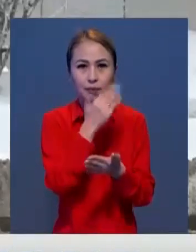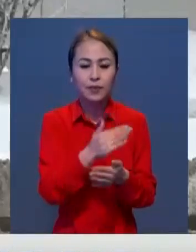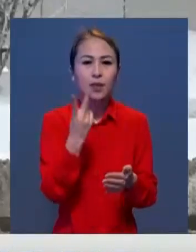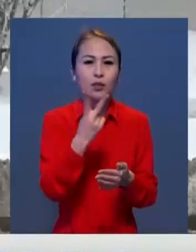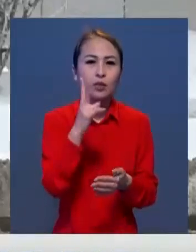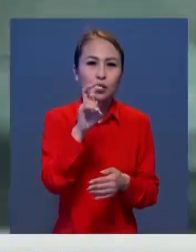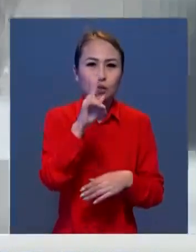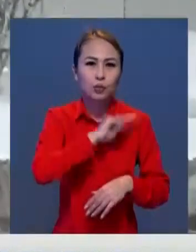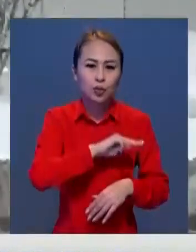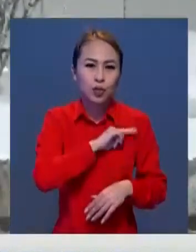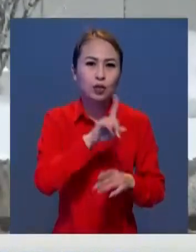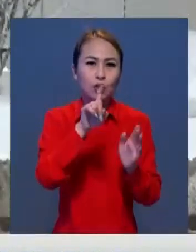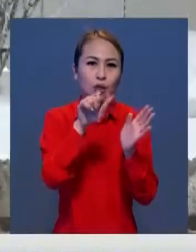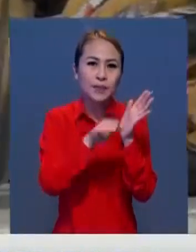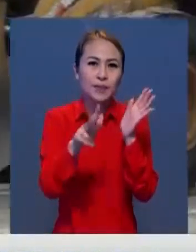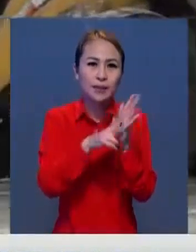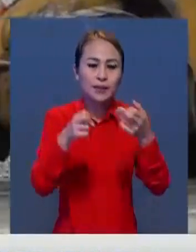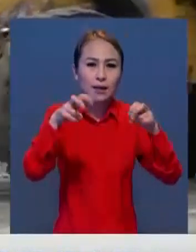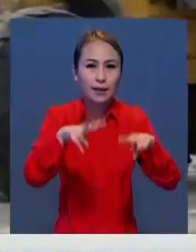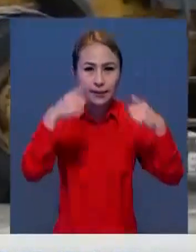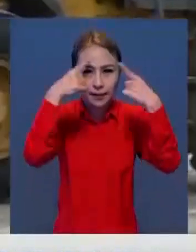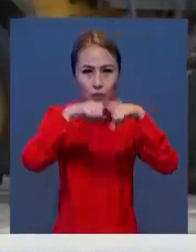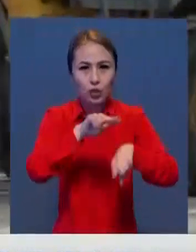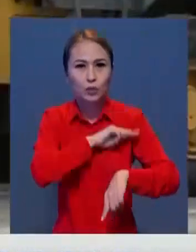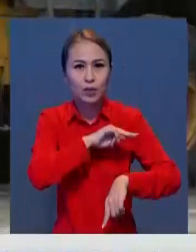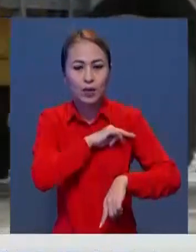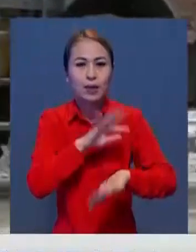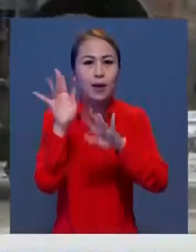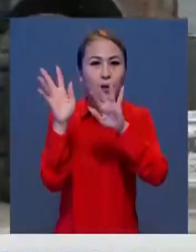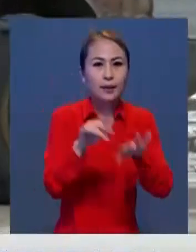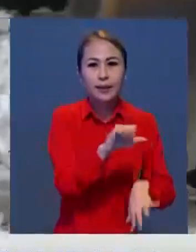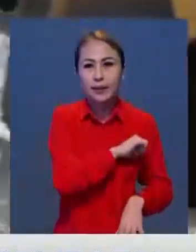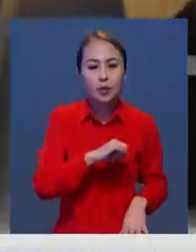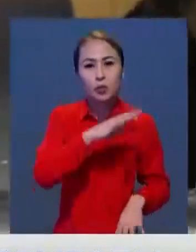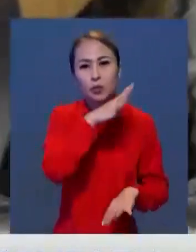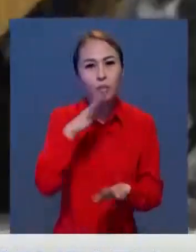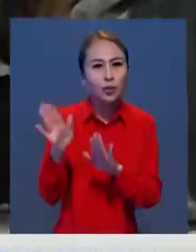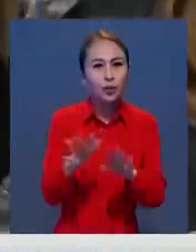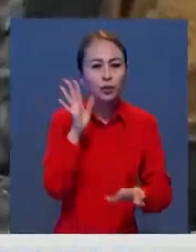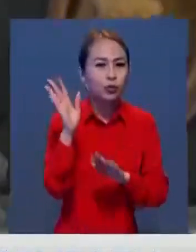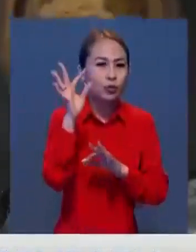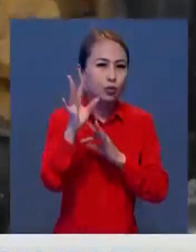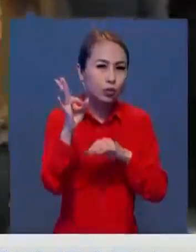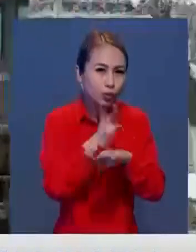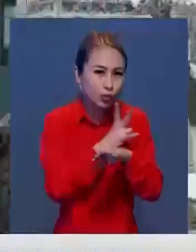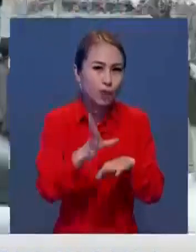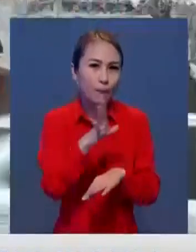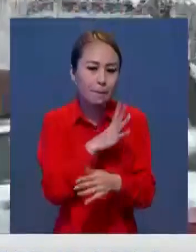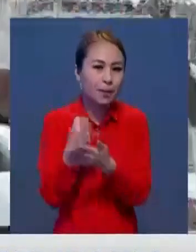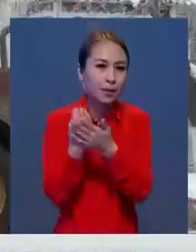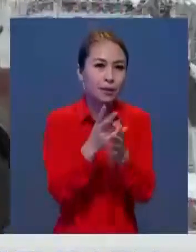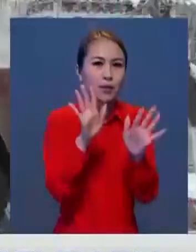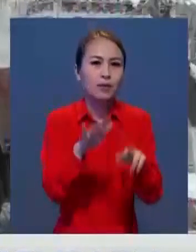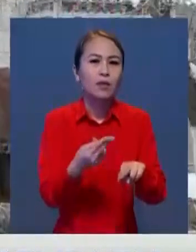Бұл іске 200-дей жұмысшы мен 168 арнайы техника жұмылдырылды. Қардың ең көп мөлшері өткен түнде түсті. Кей